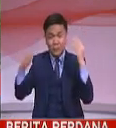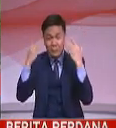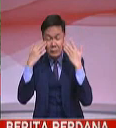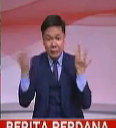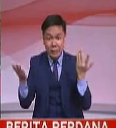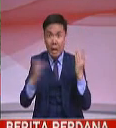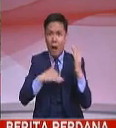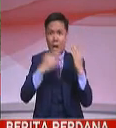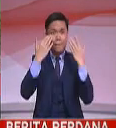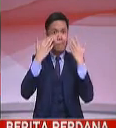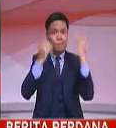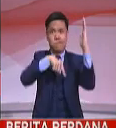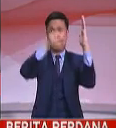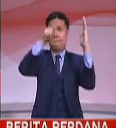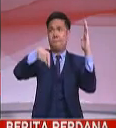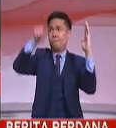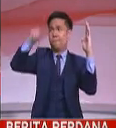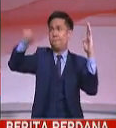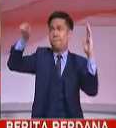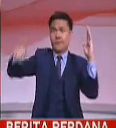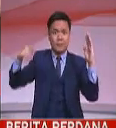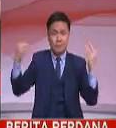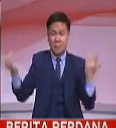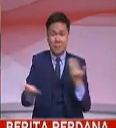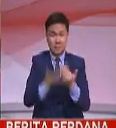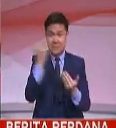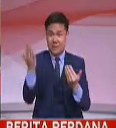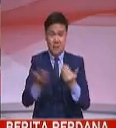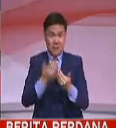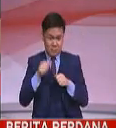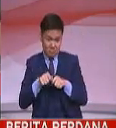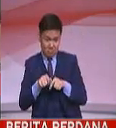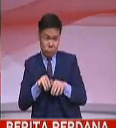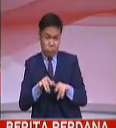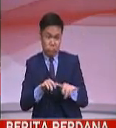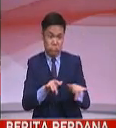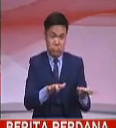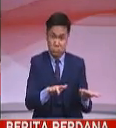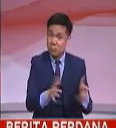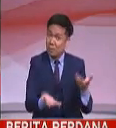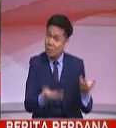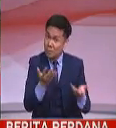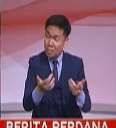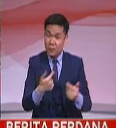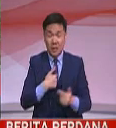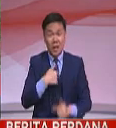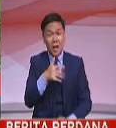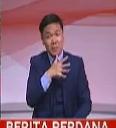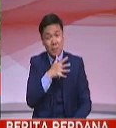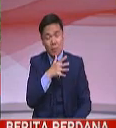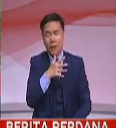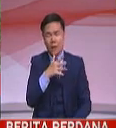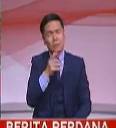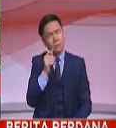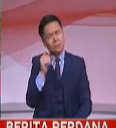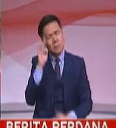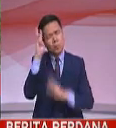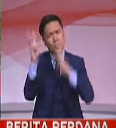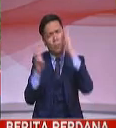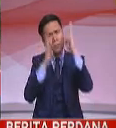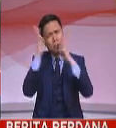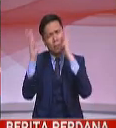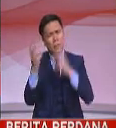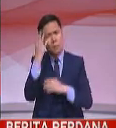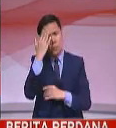cara penyebarannya yang semakin mudah untuk kanak-kanak ni berjangkit. Macam saya sebagai seorang ibu, memang kita risaulah sebab bila